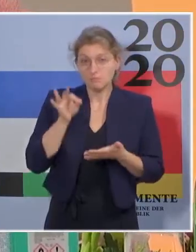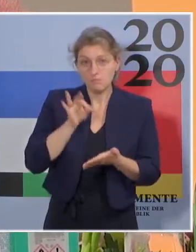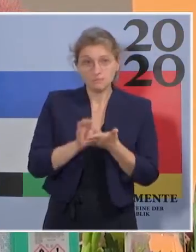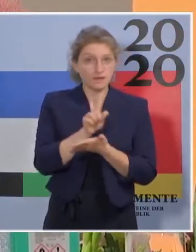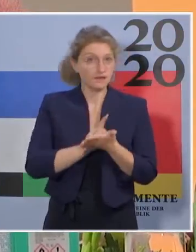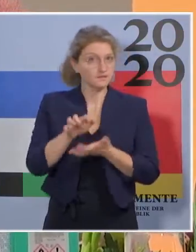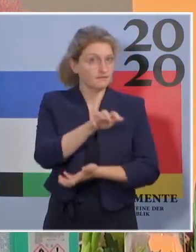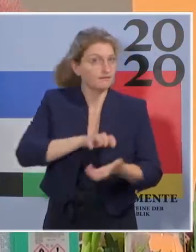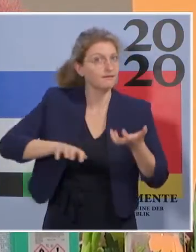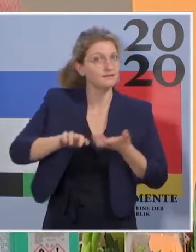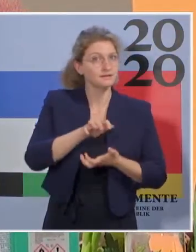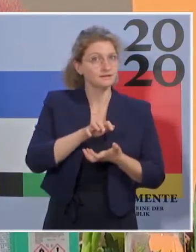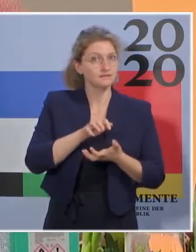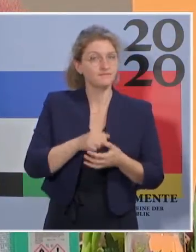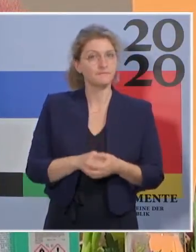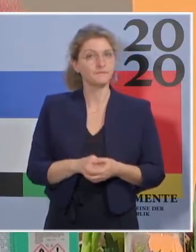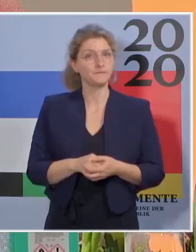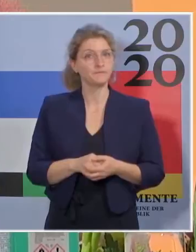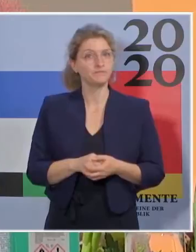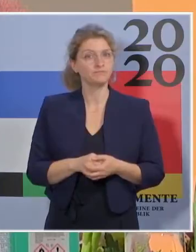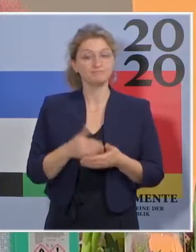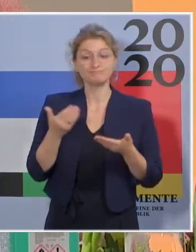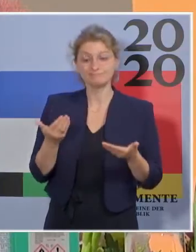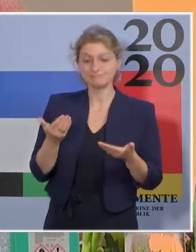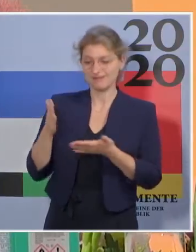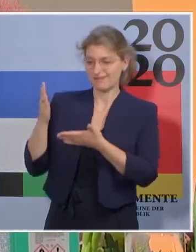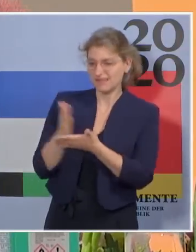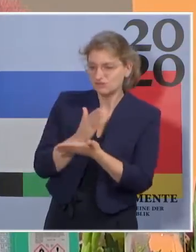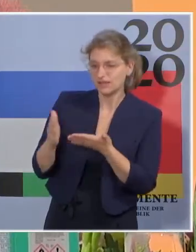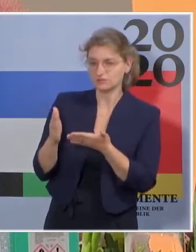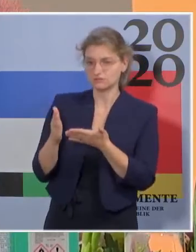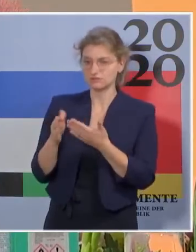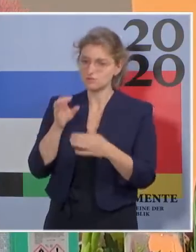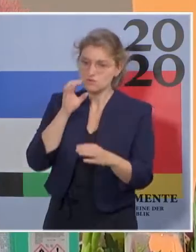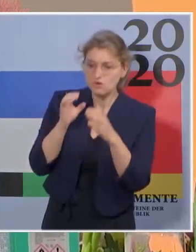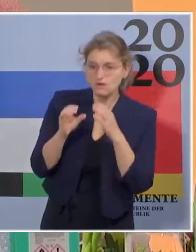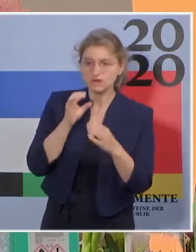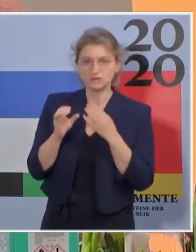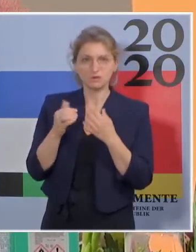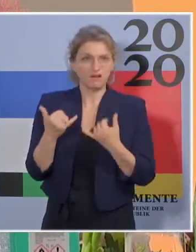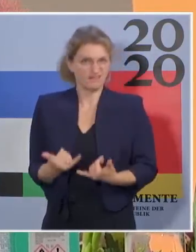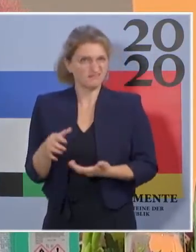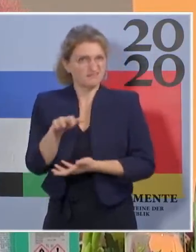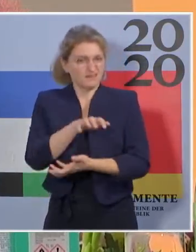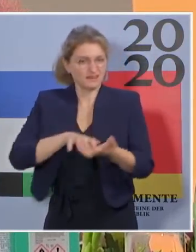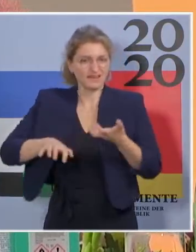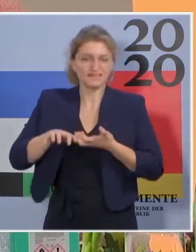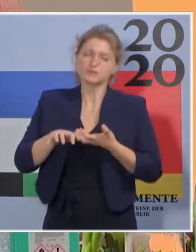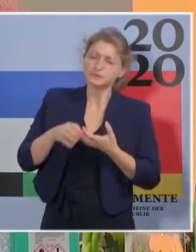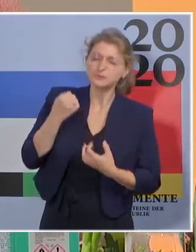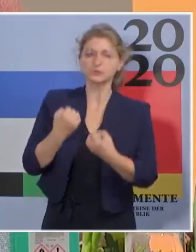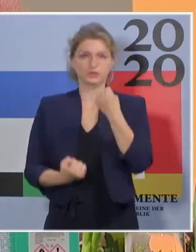auch wenn Entscheidungen und die Kommunikation in Zeiten der Krise oft noch schwieriger